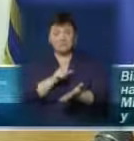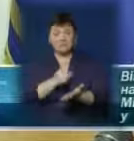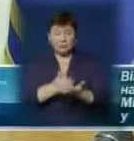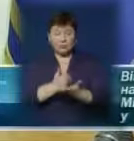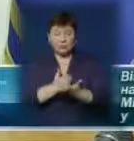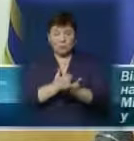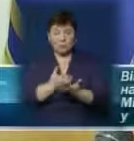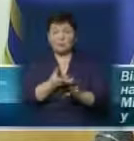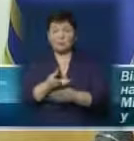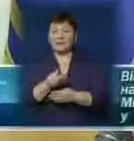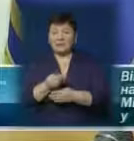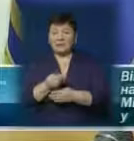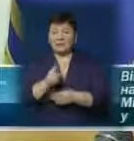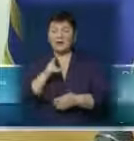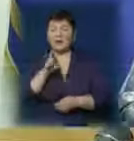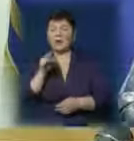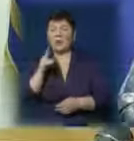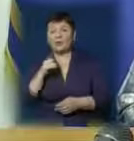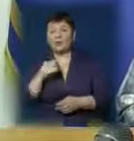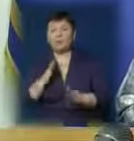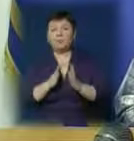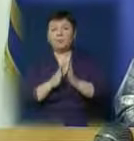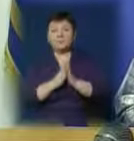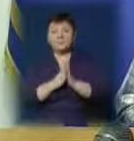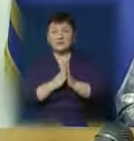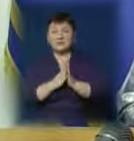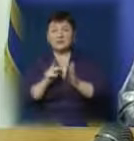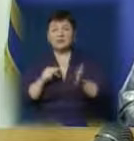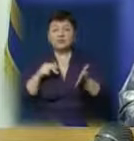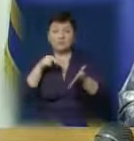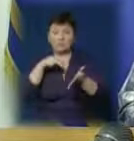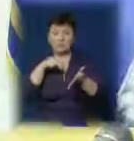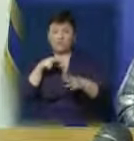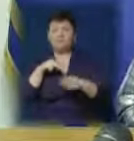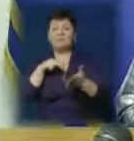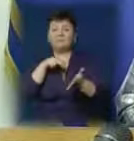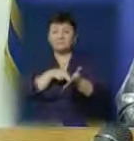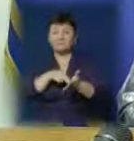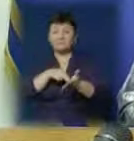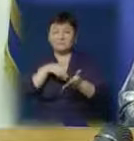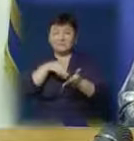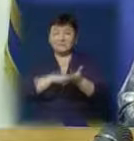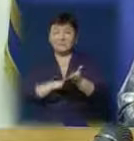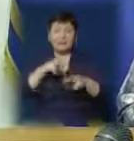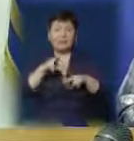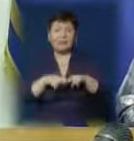де видають ідентифікаційні номера, і просить, щоб йому проставили відміточку в паспорт. Вже у нас є такі,